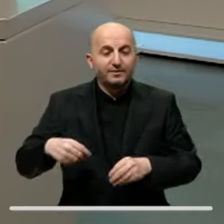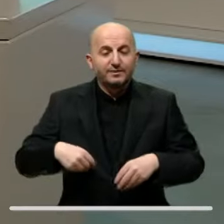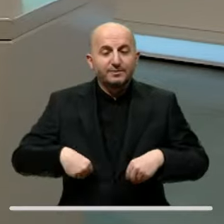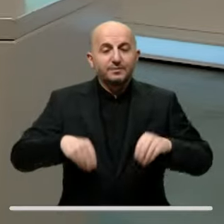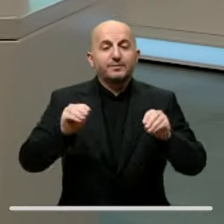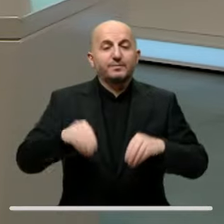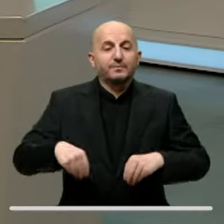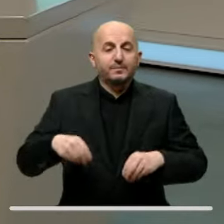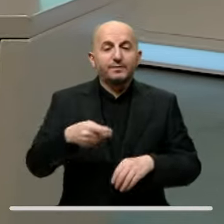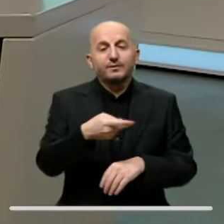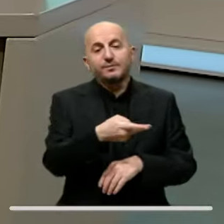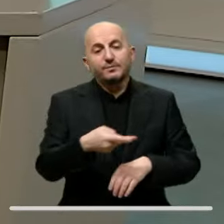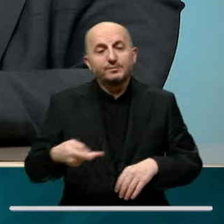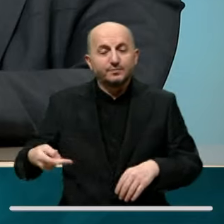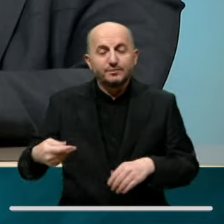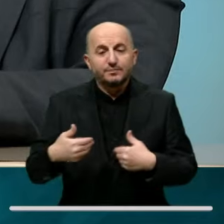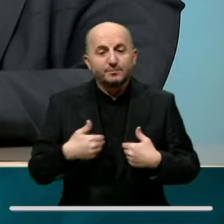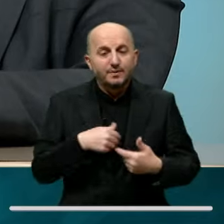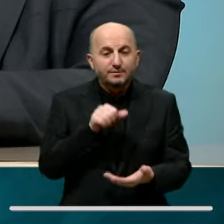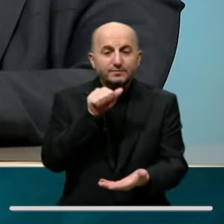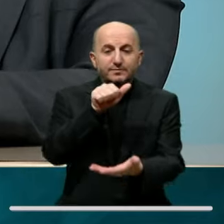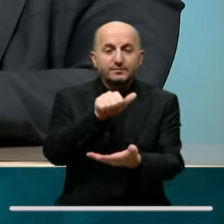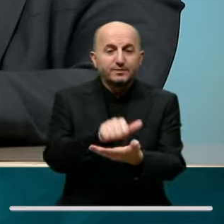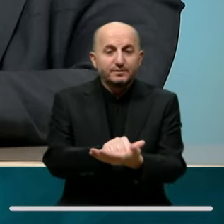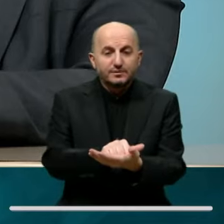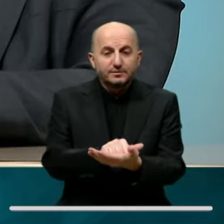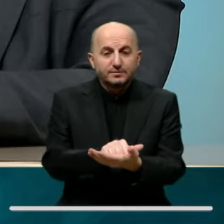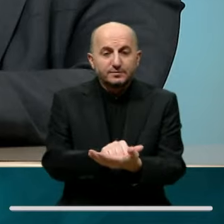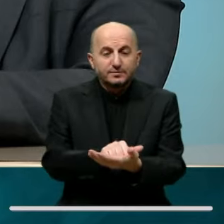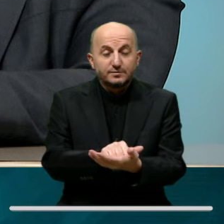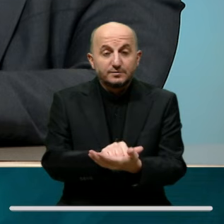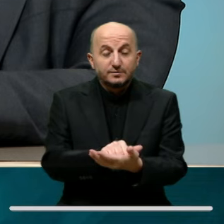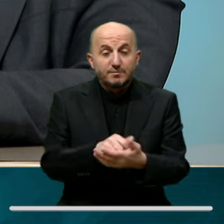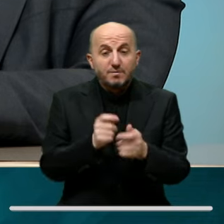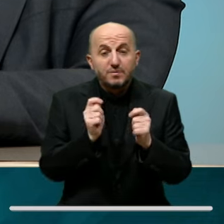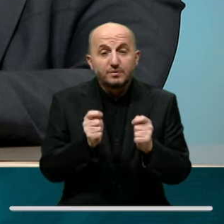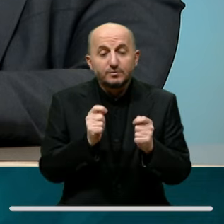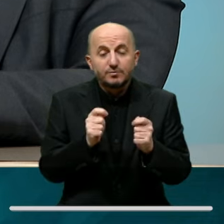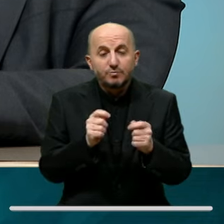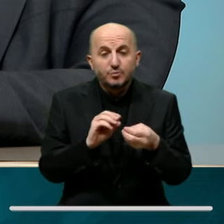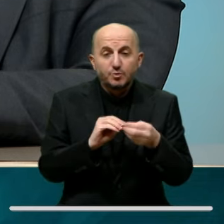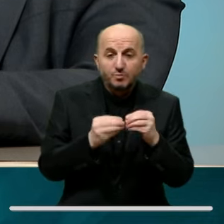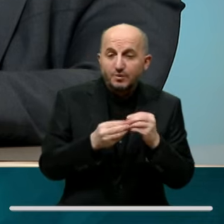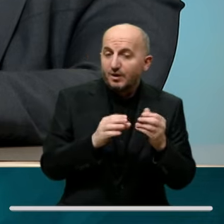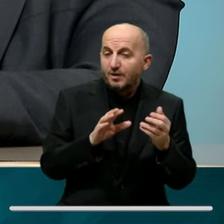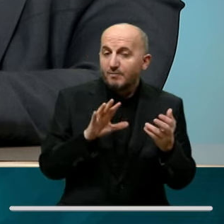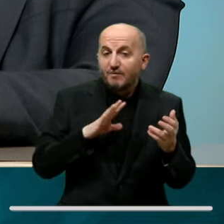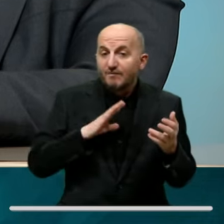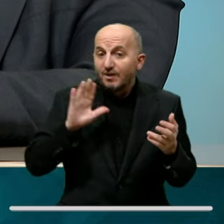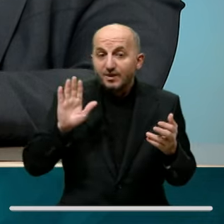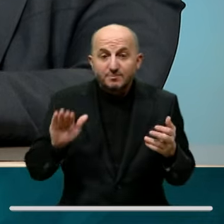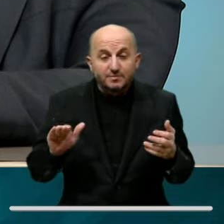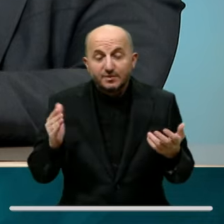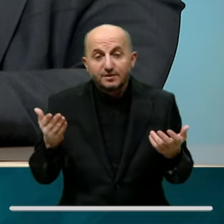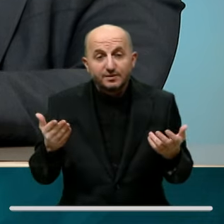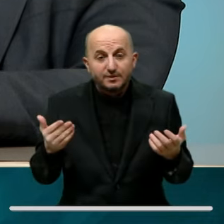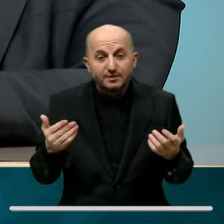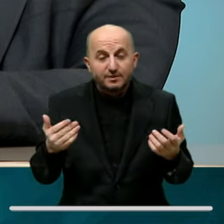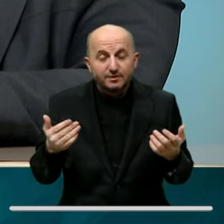tam elime uzanıyor yüzü koyun. Ben secde yaparken onun üzerine secde yapmak zorunda kalıyorum. Bunun bir şeysi var mı acaba? İçemiyorum, şeyleri